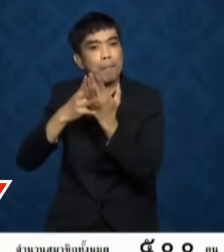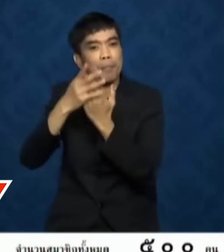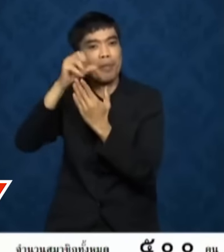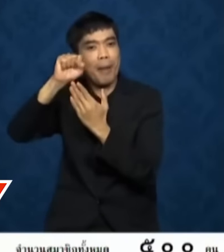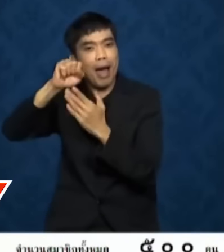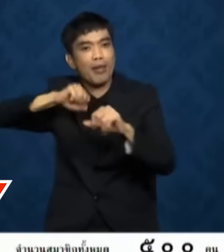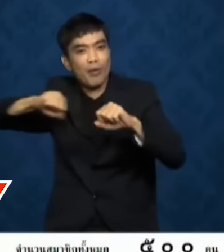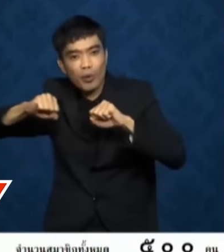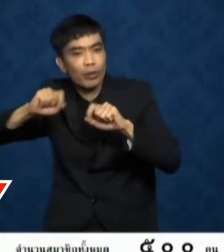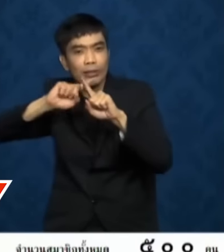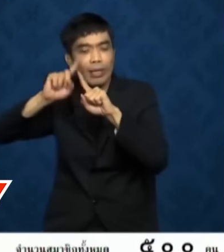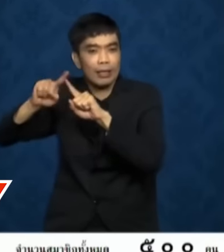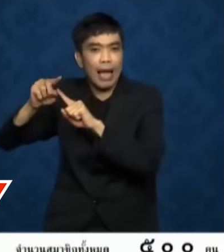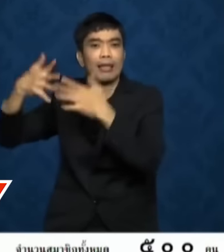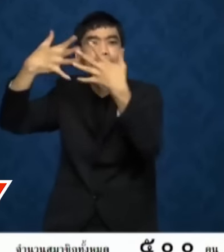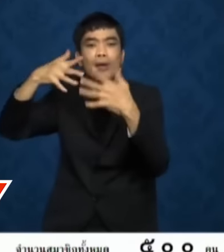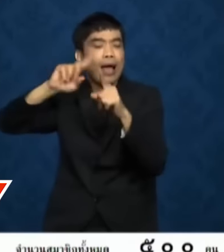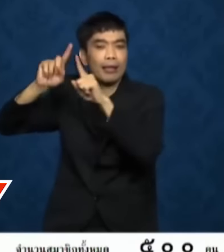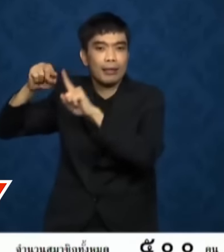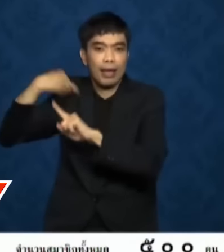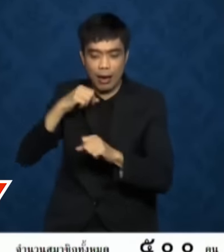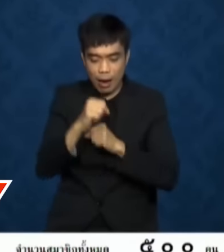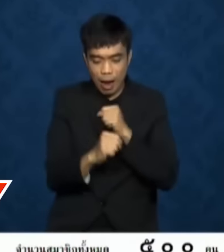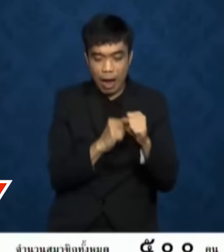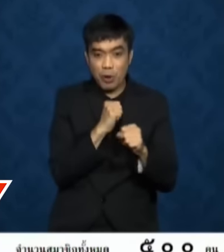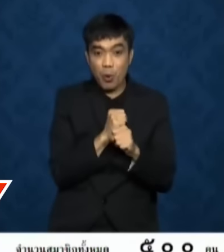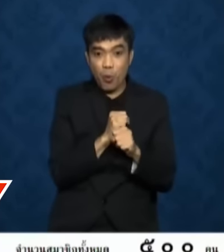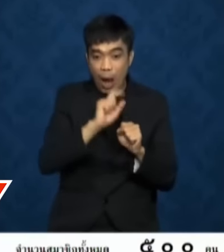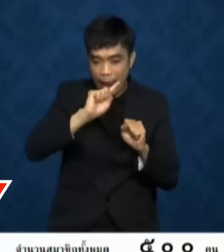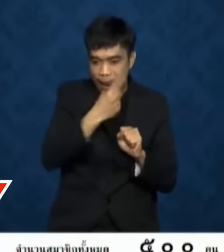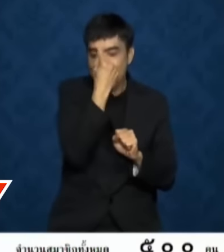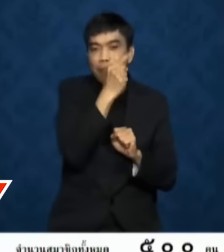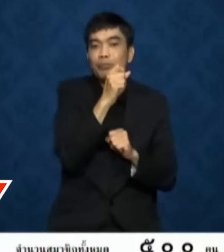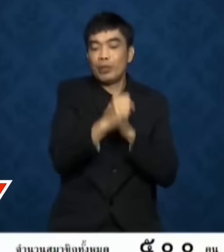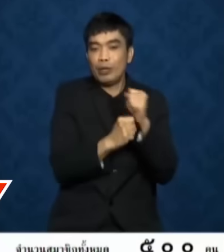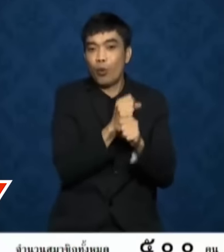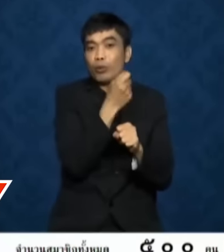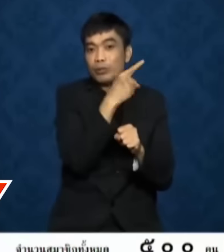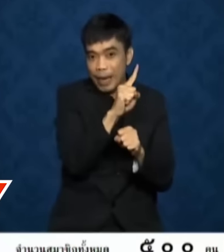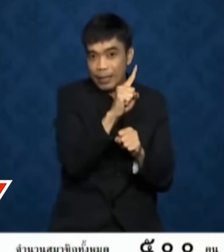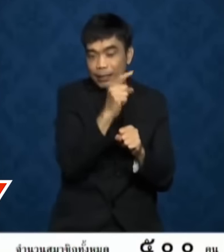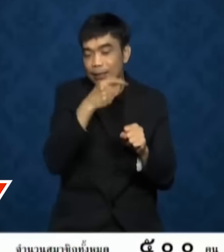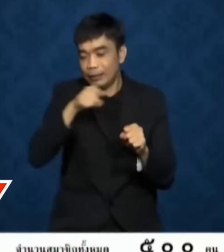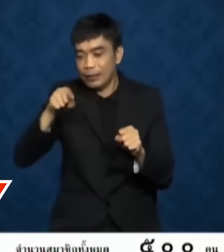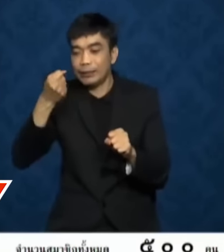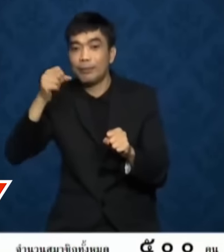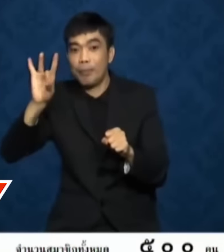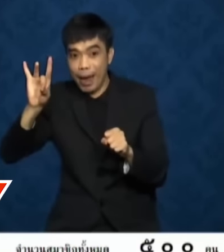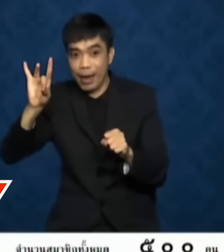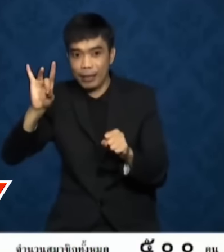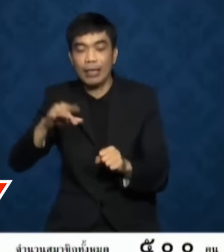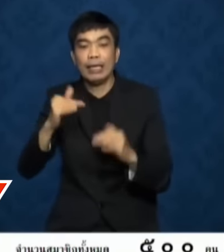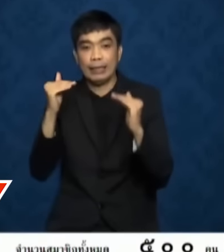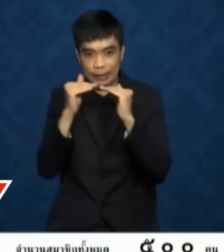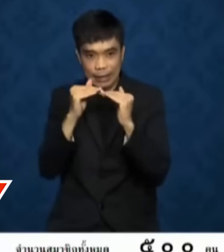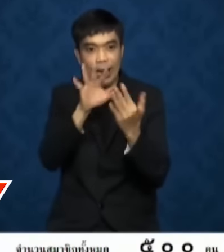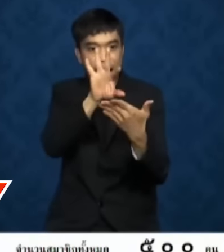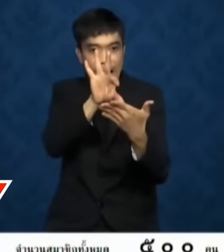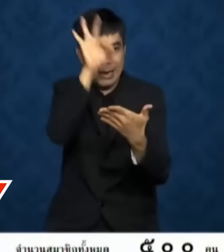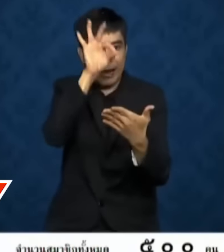าณาจักรก็มีการเปิดให้เยาวชนอายุ 11-18 ปีนั้นมีสิทธิ์ในการเลือกตัวแทนของเขาผ่านช่องทางออนไลน์ทุกๆ2ปีเป็